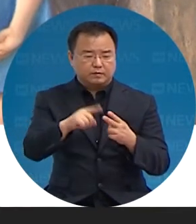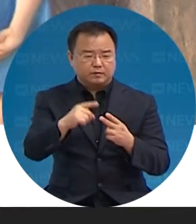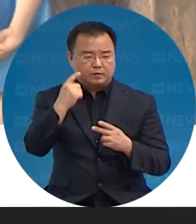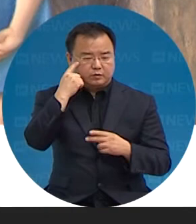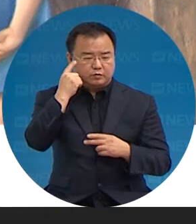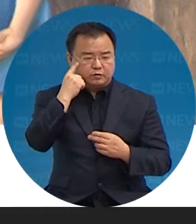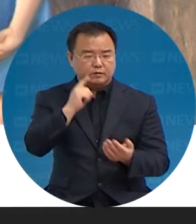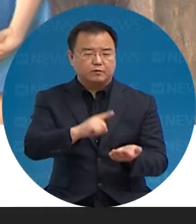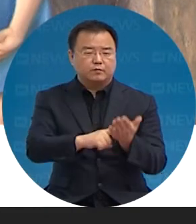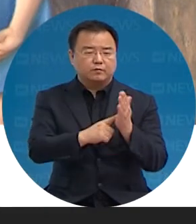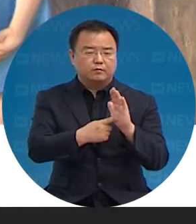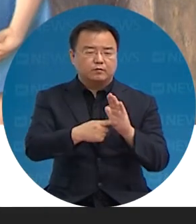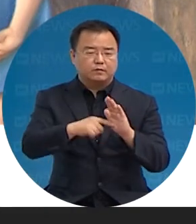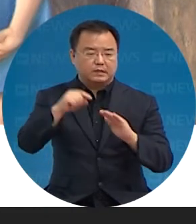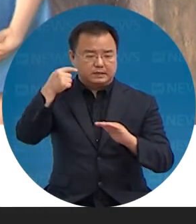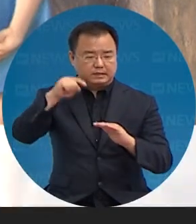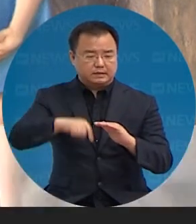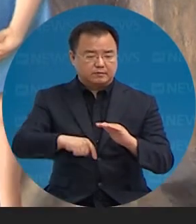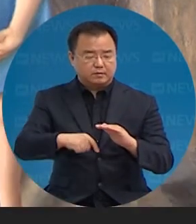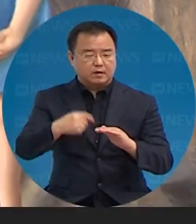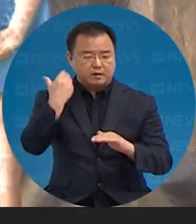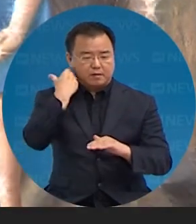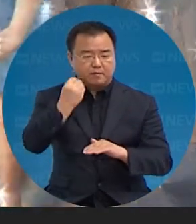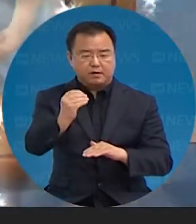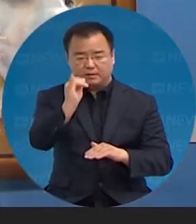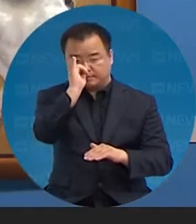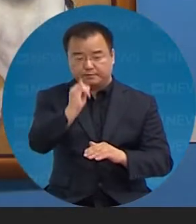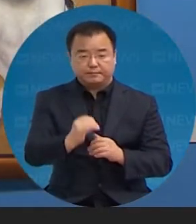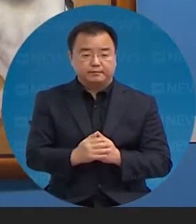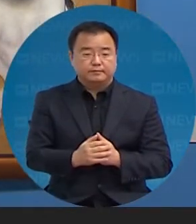심오함이 이제 크게 매력적으로 다가왔던 것 같아요.